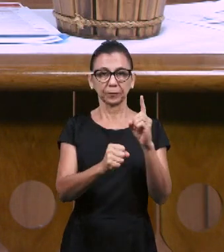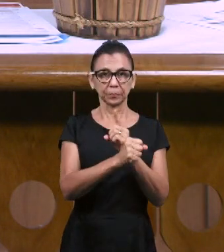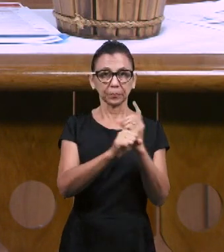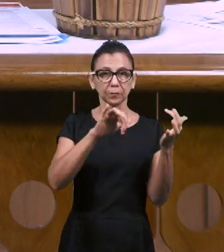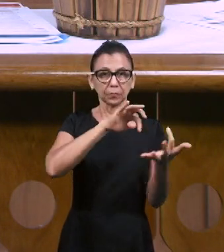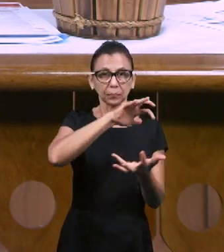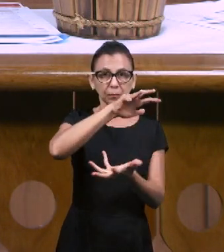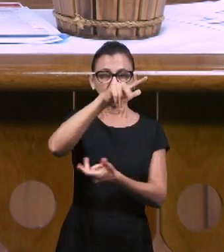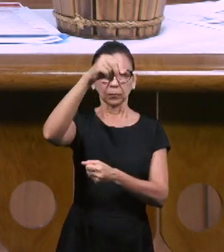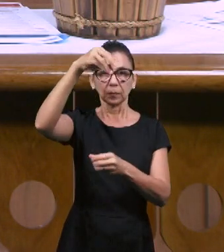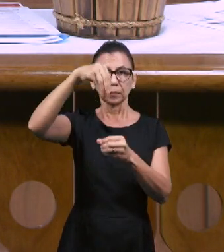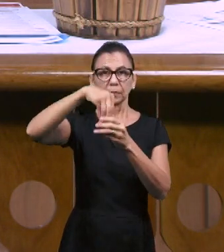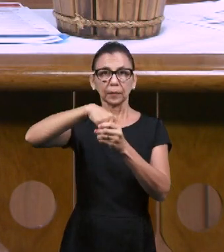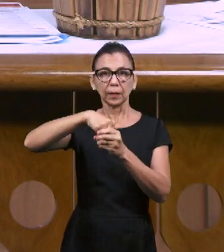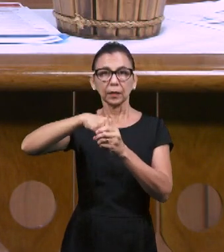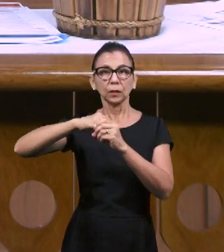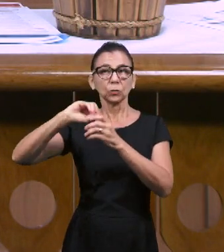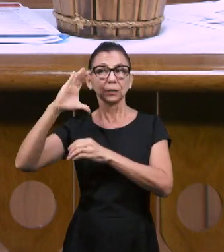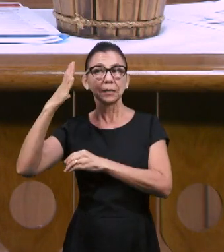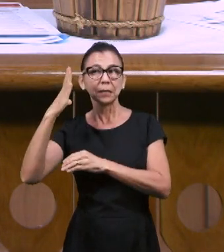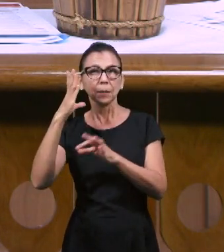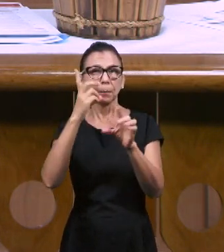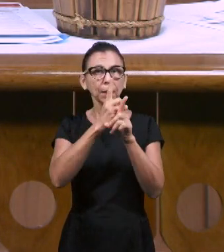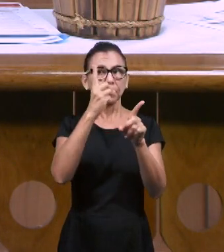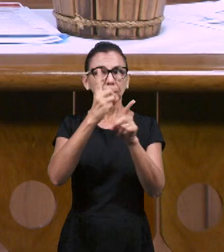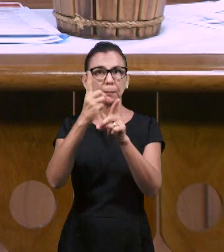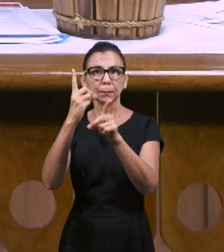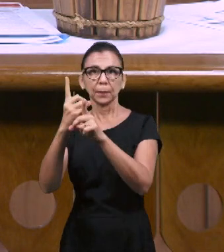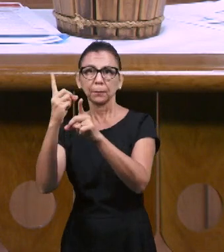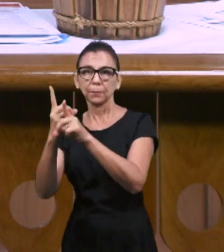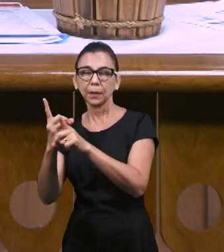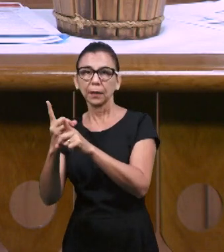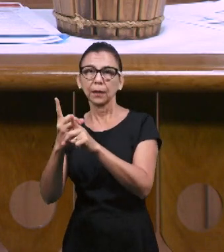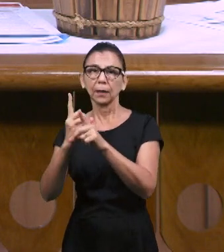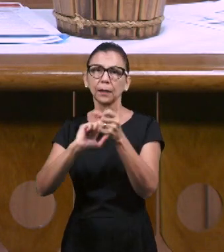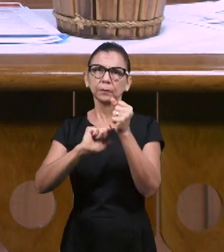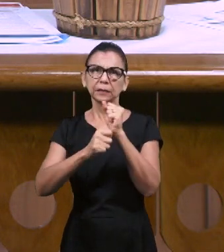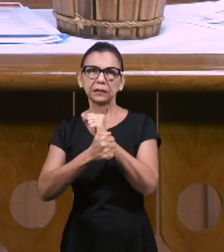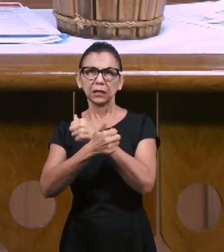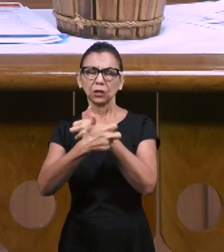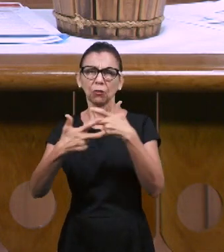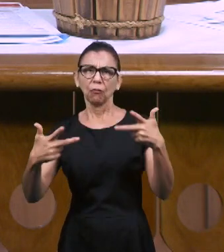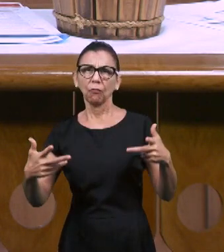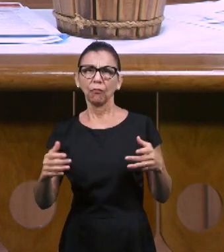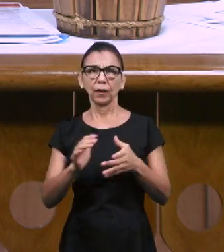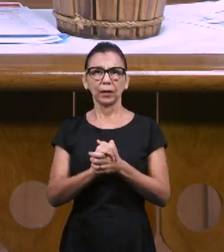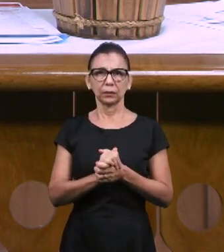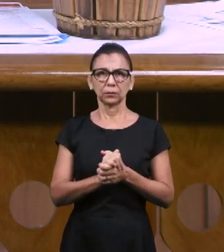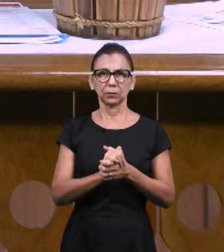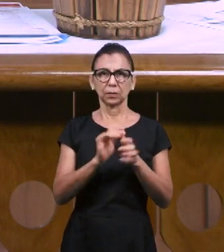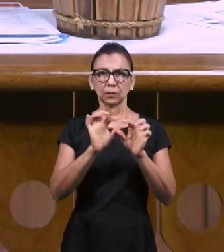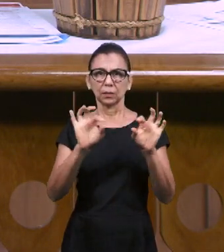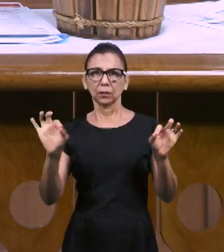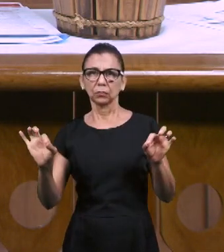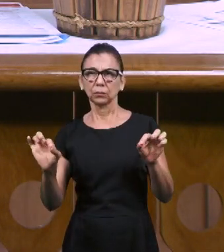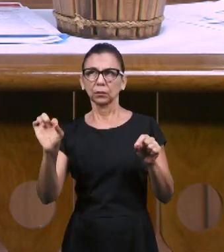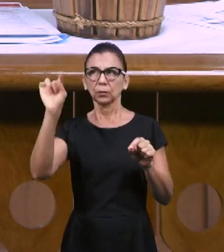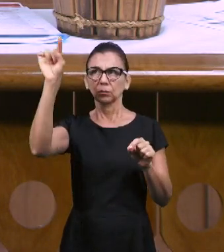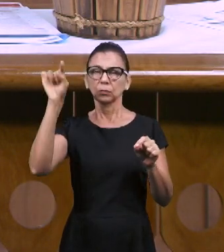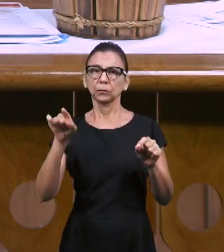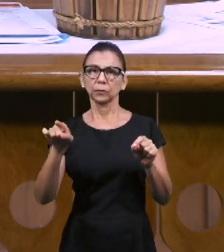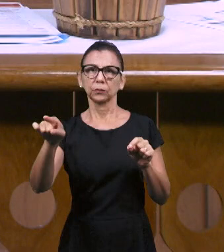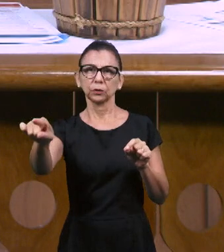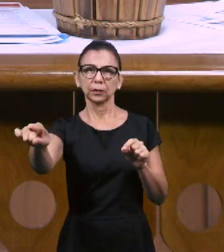Donc la science découvre beaucoup de mystères qui sont de les 4 mesures. Largeur, hauteur, profondeur et temps sont les mystères de